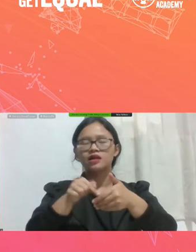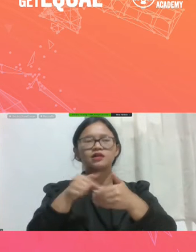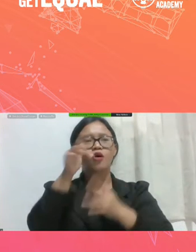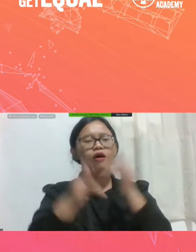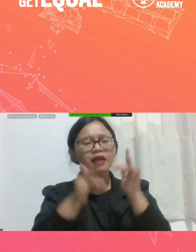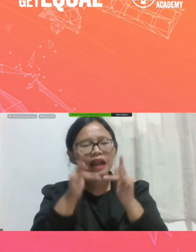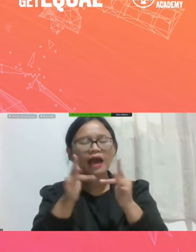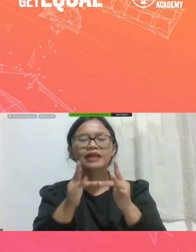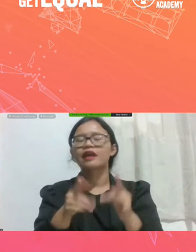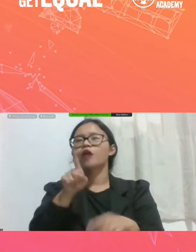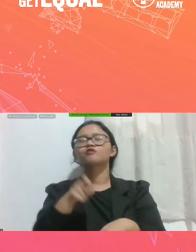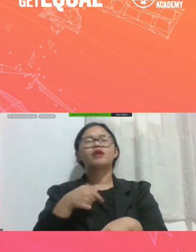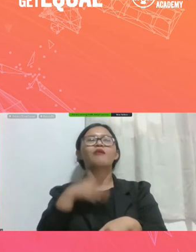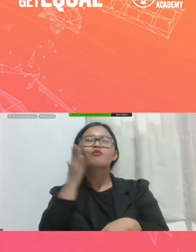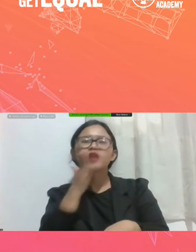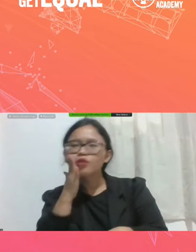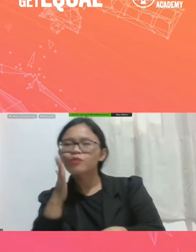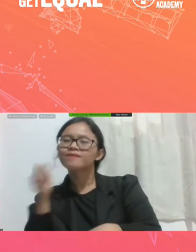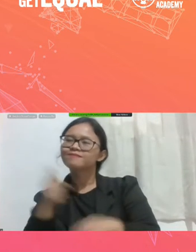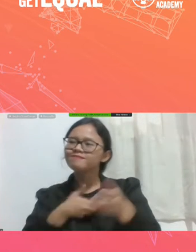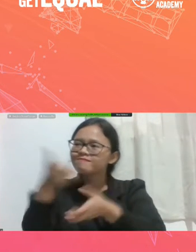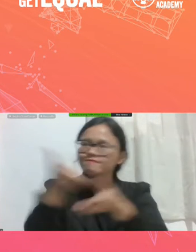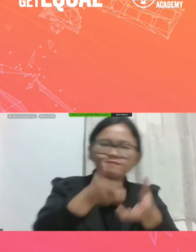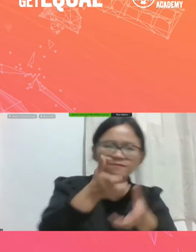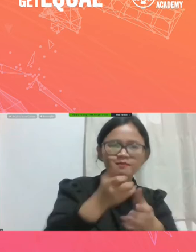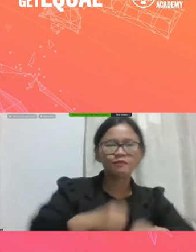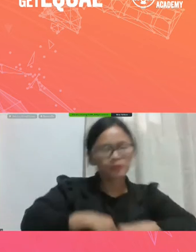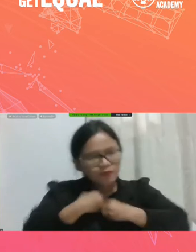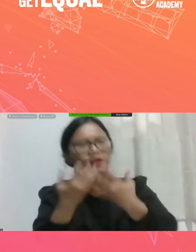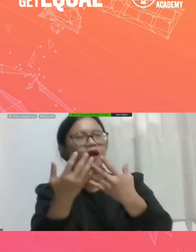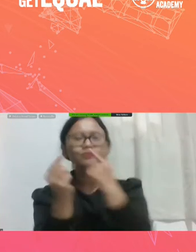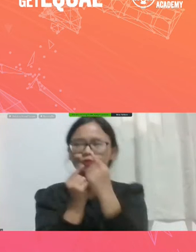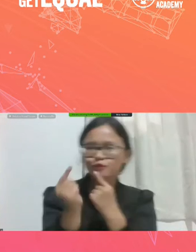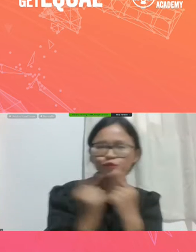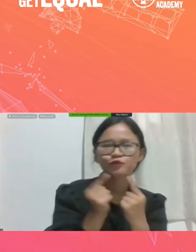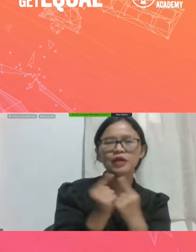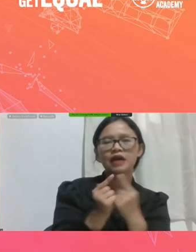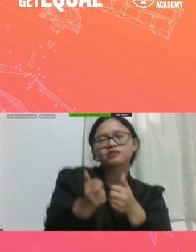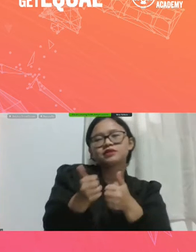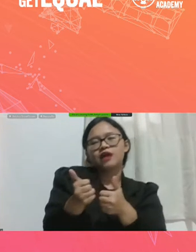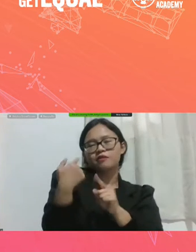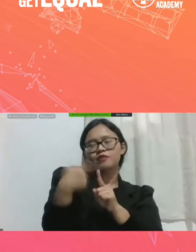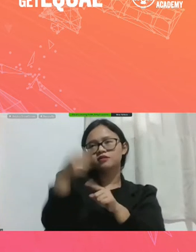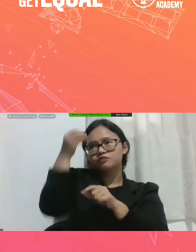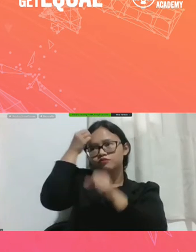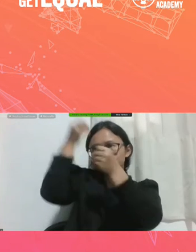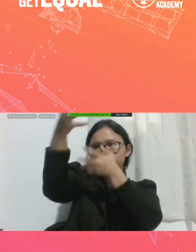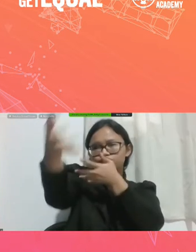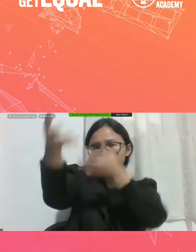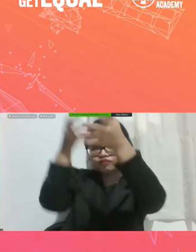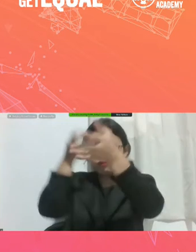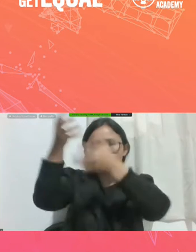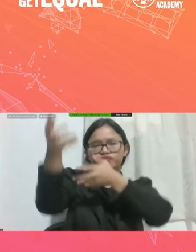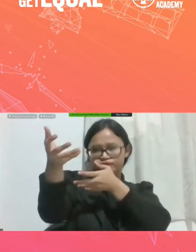utama ya untuk kaum muda berinteraksi, berkomunikasi, berekspresi, berdiskusi, mempengaruhi opini publik dan sebagainya, ini